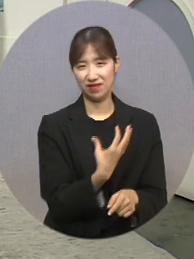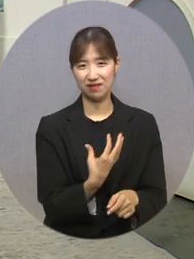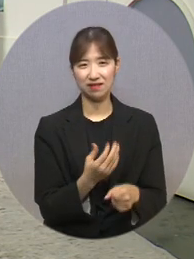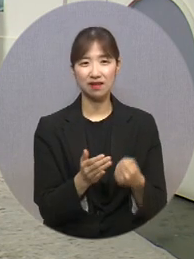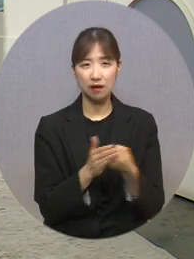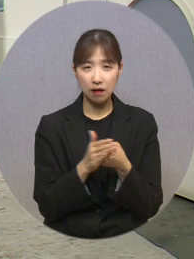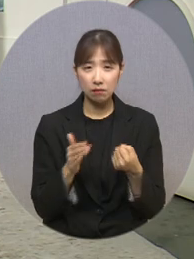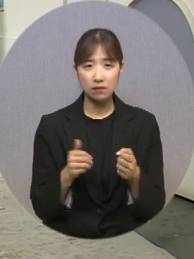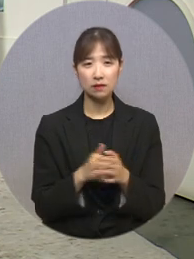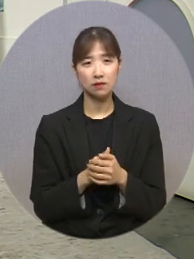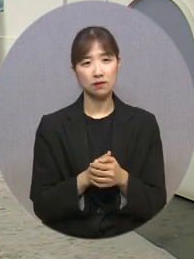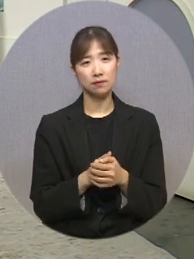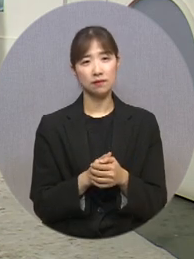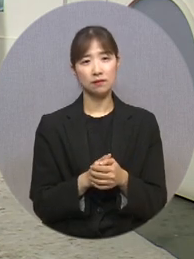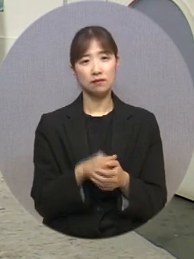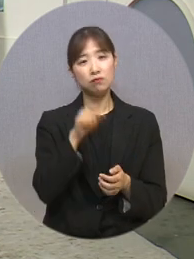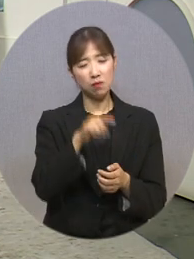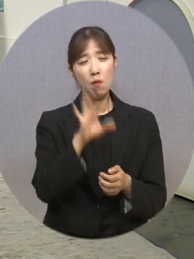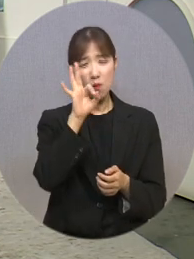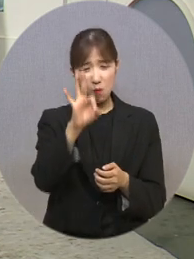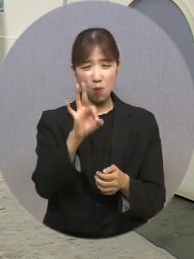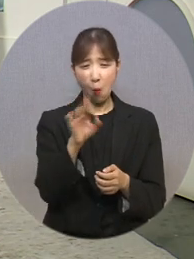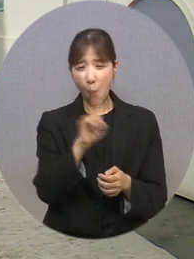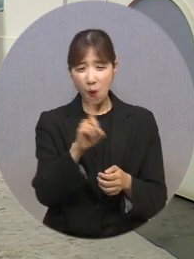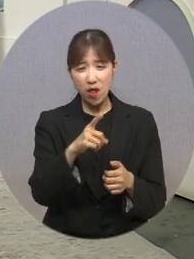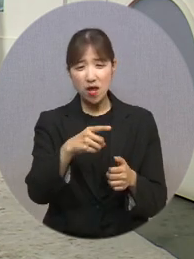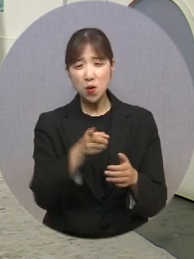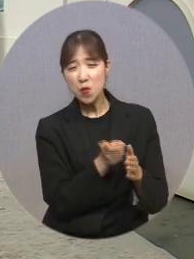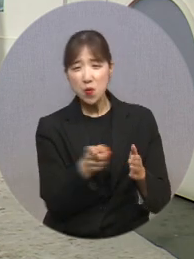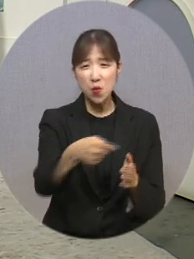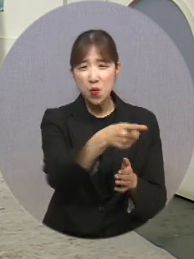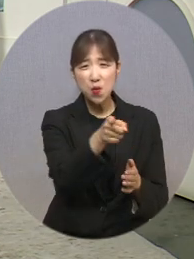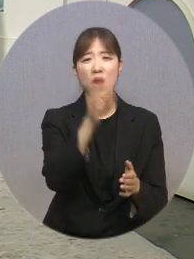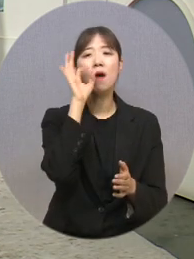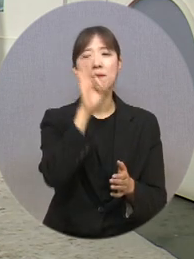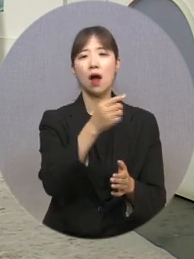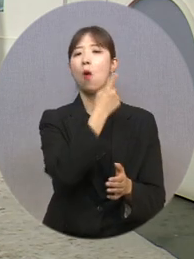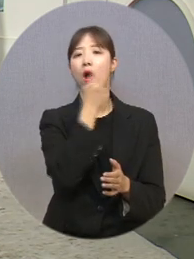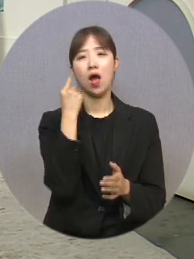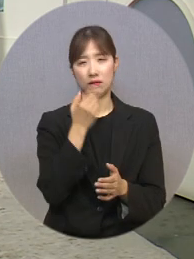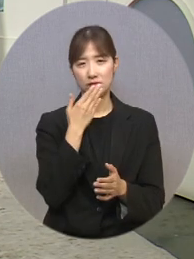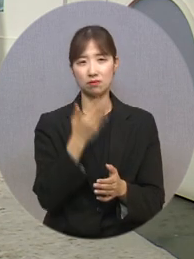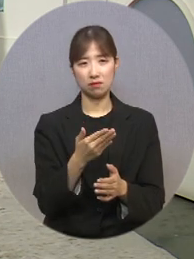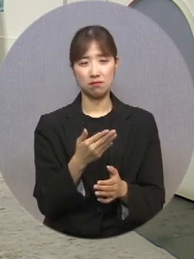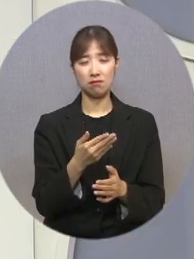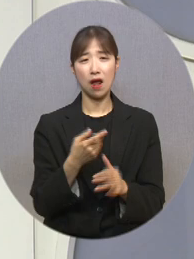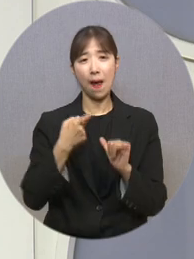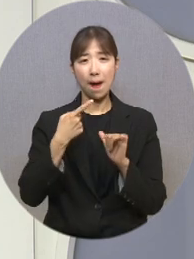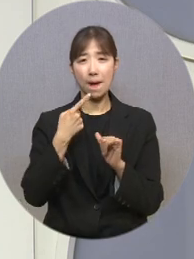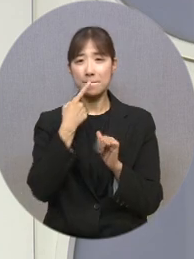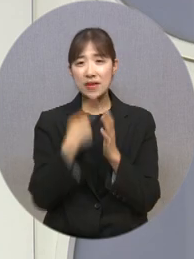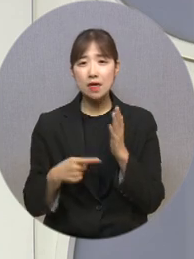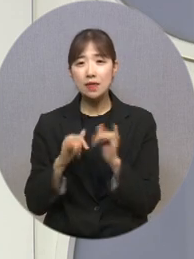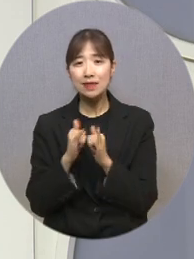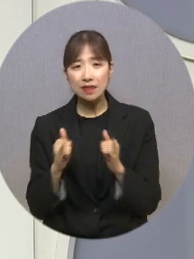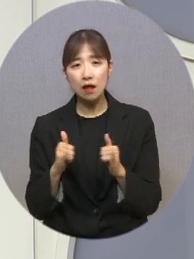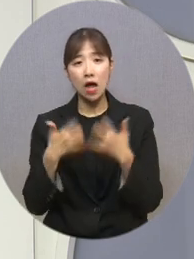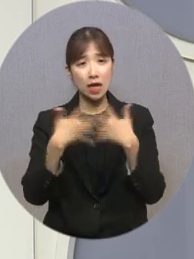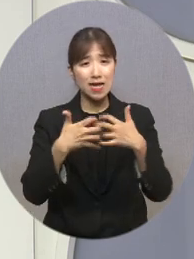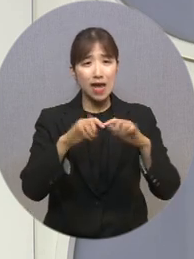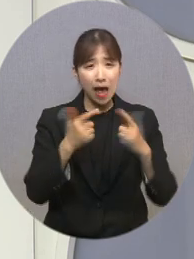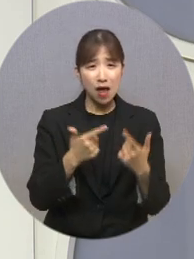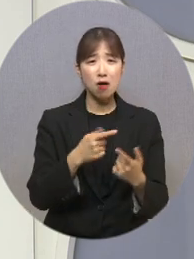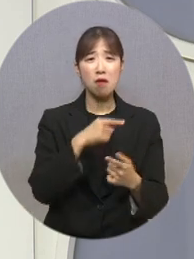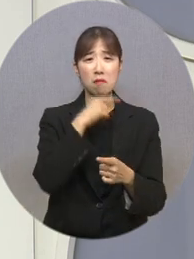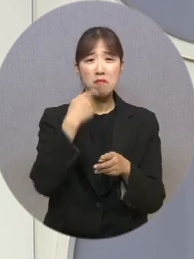경우는 이제 그냥 어디로 돈이 인출됐는지만 조사하면 이제 끝나거든요. 그것만 하면 그 다음에 피해자가 아니 기계 사는 게 아니고